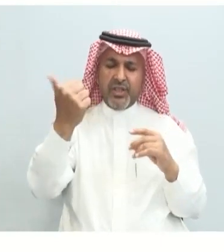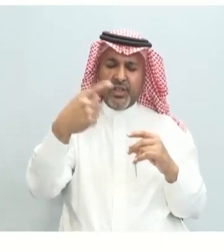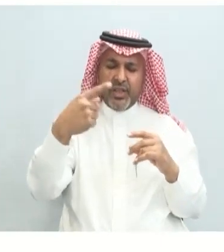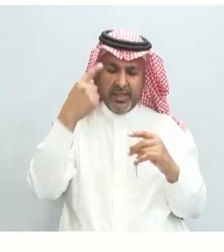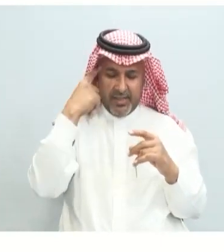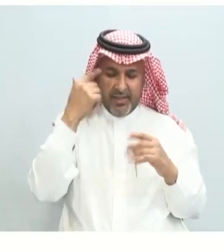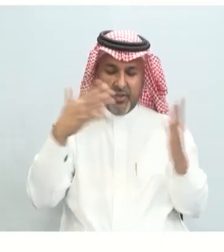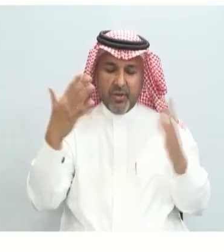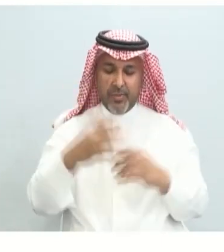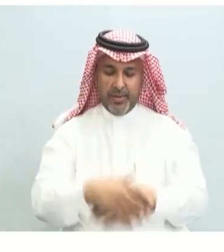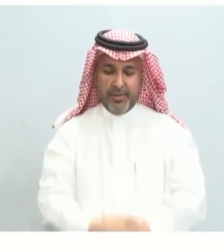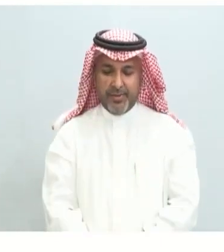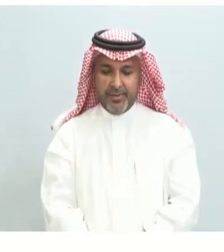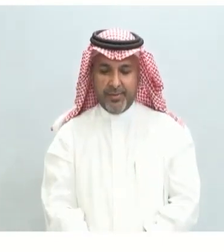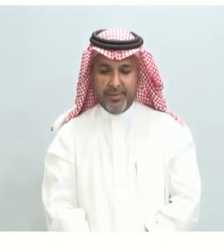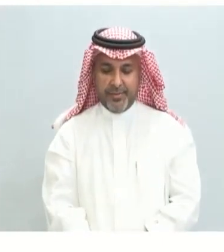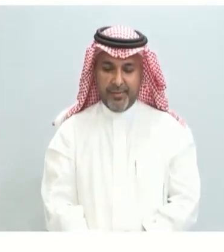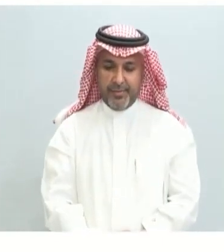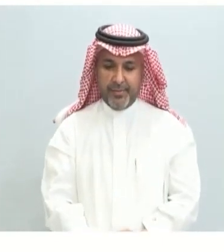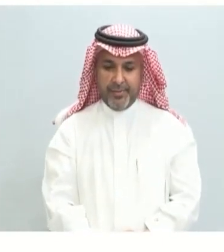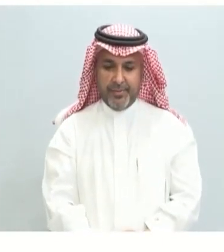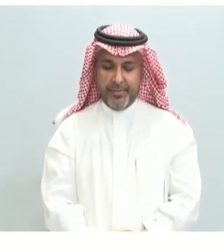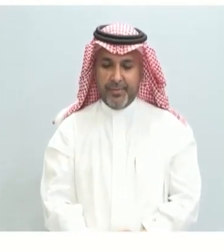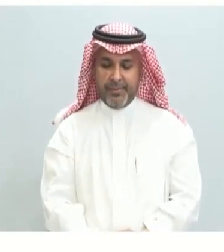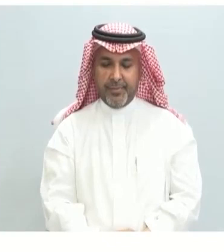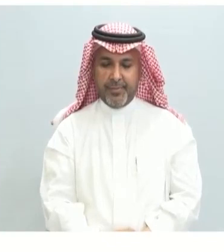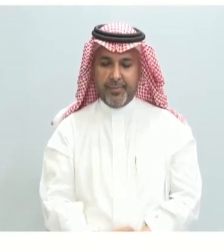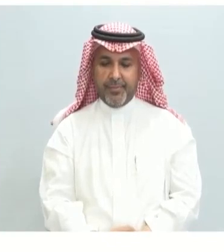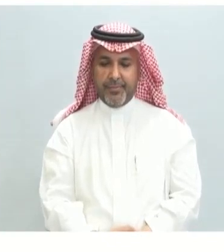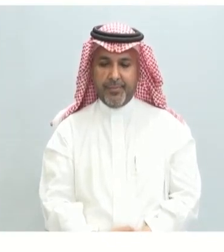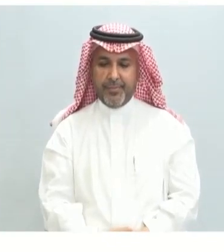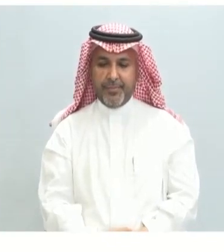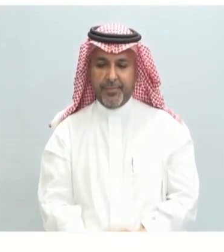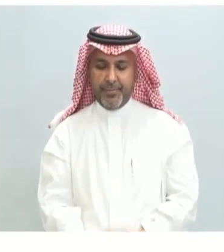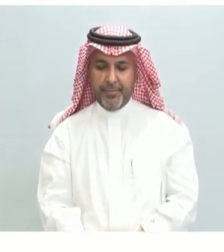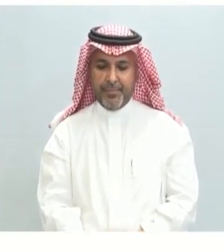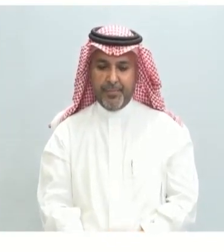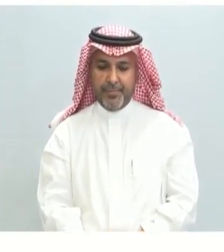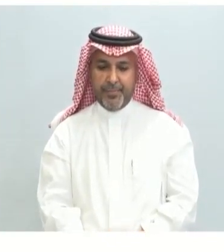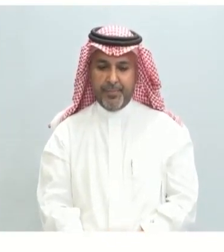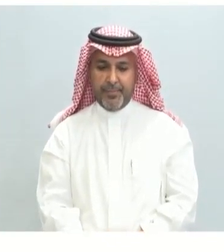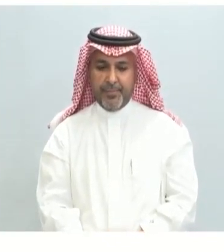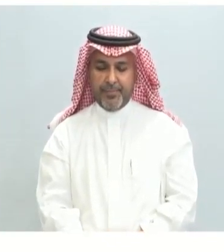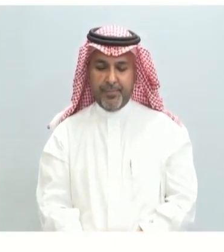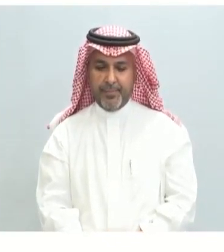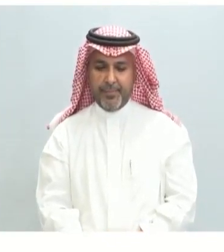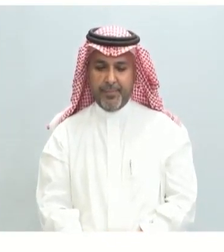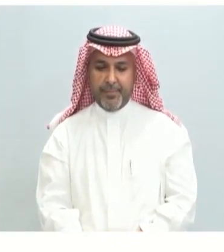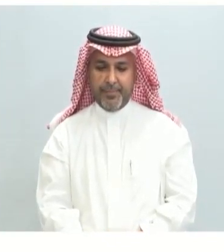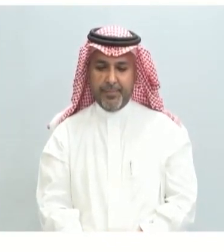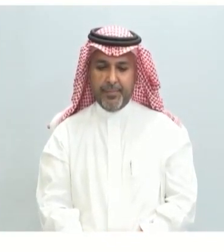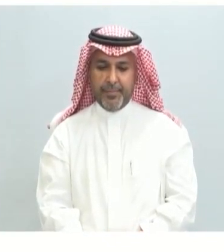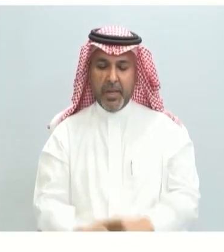سالب ا في ار اللي هي 10.1 في تي اللي هي ت خلاص احسبها